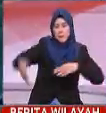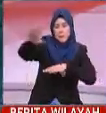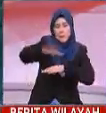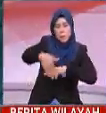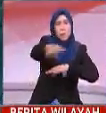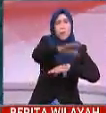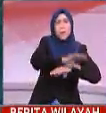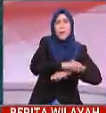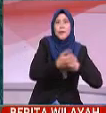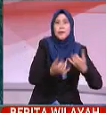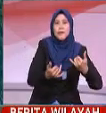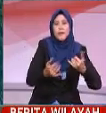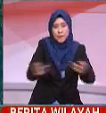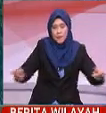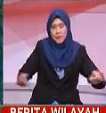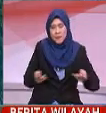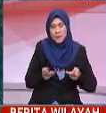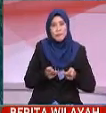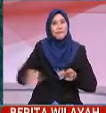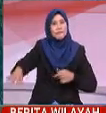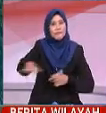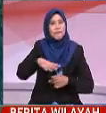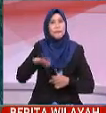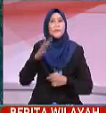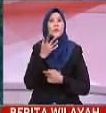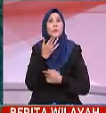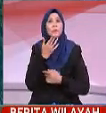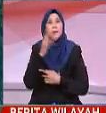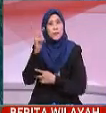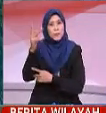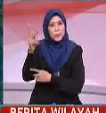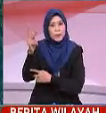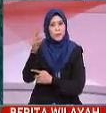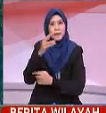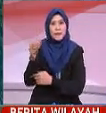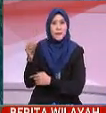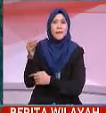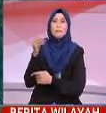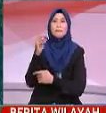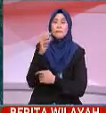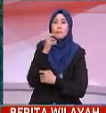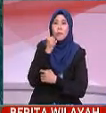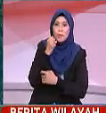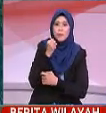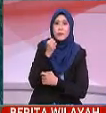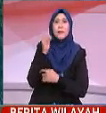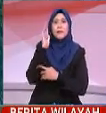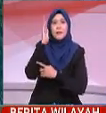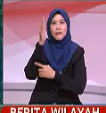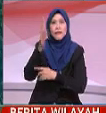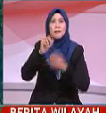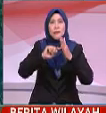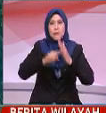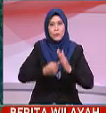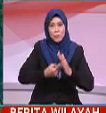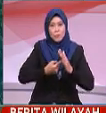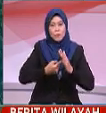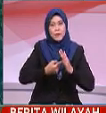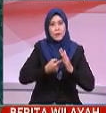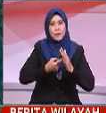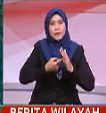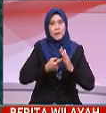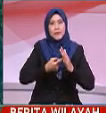bergelora melibatkan kawasan perairan yang telah ditandakan dengan warna kuning dan juga jingga ini dijangka akan berkuat kuasa